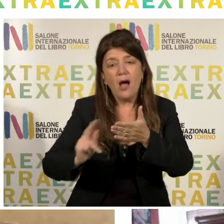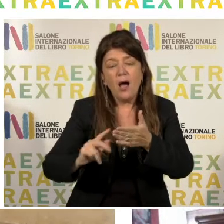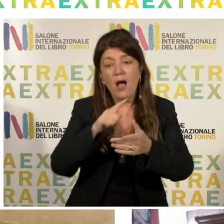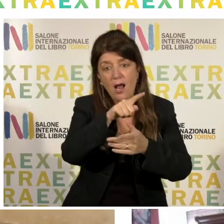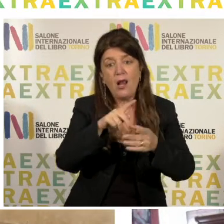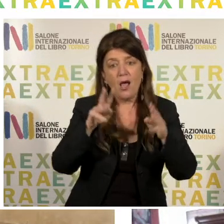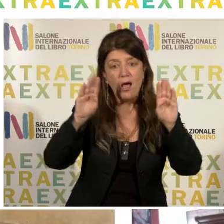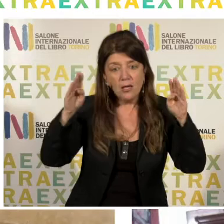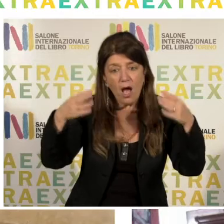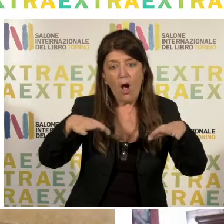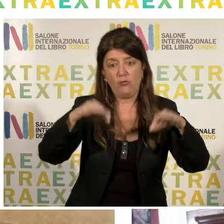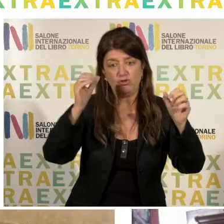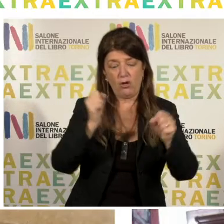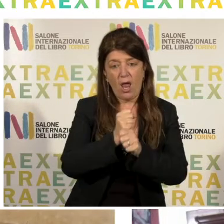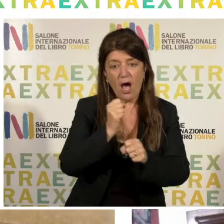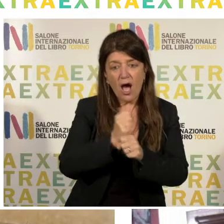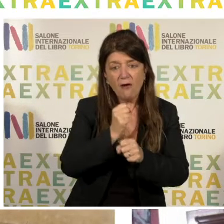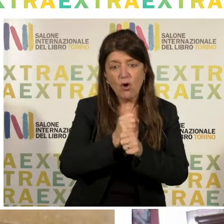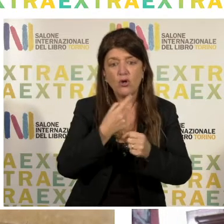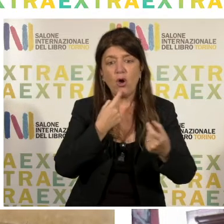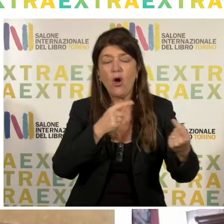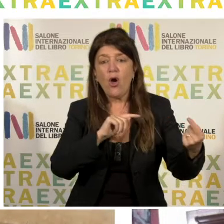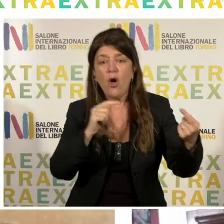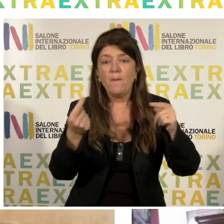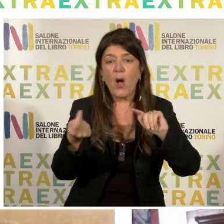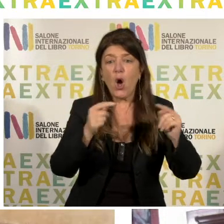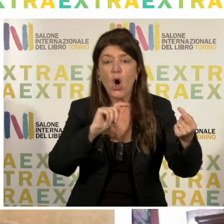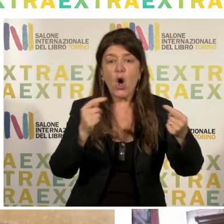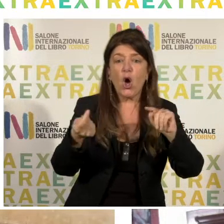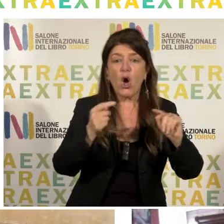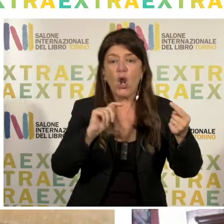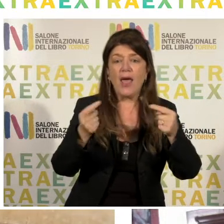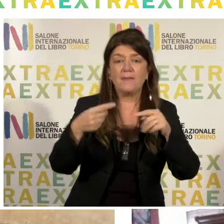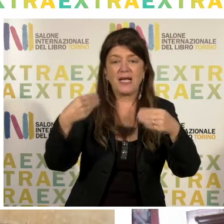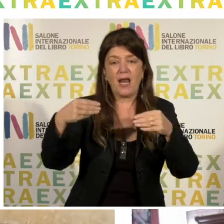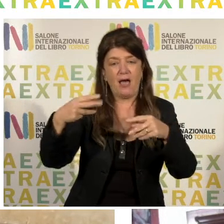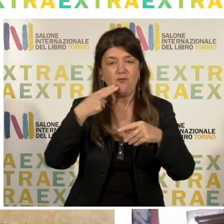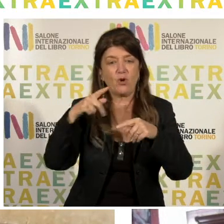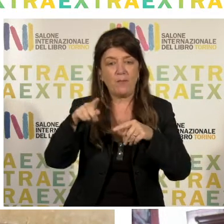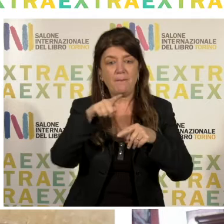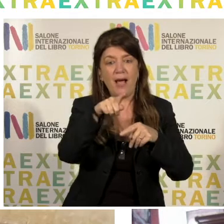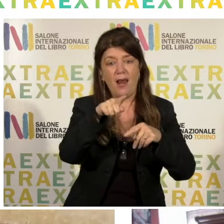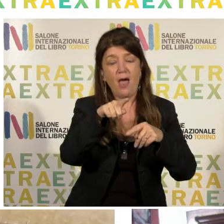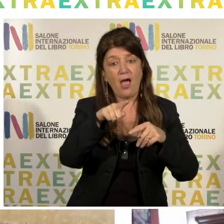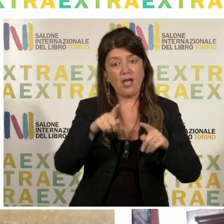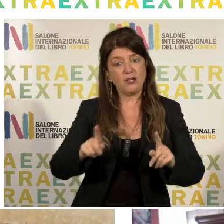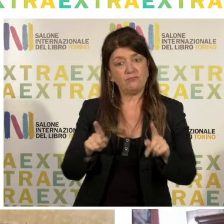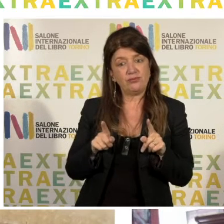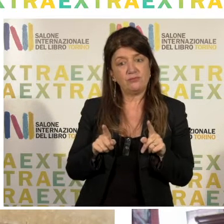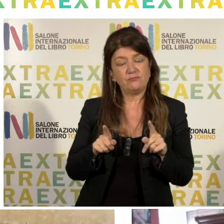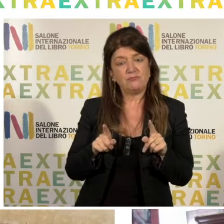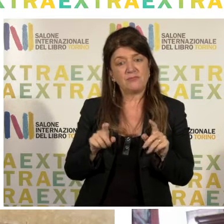ad esserci attorno alla sua opera, nella difesa della sua memoria. E